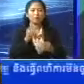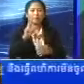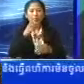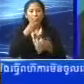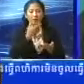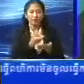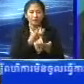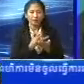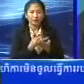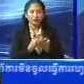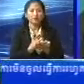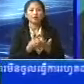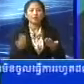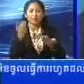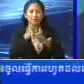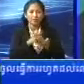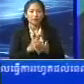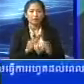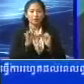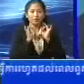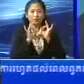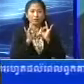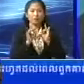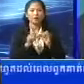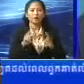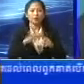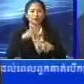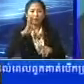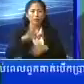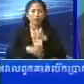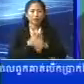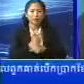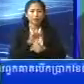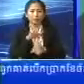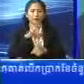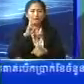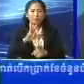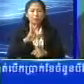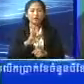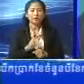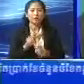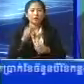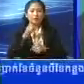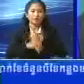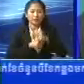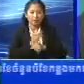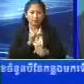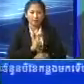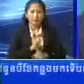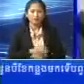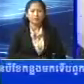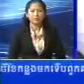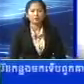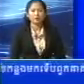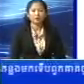លើអ្វីដែលភីគីទាំងពីរបានព្រមព្រៀងគ្នាកាលពីខែមេសាឆ្នាំ2013ទៅលើគម្រោងប្រចាំឆ្នាំរបស់ខ្លួន